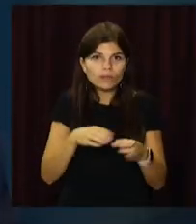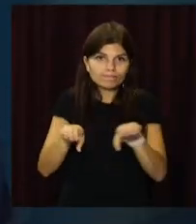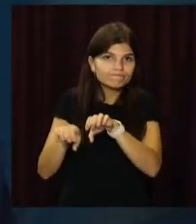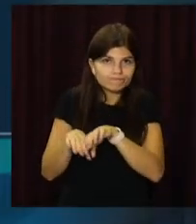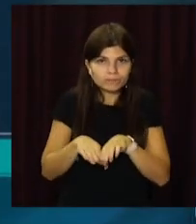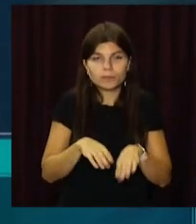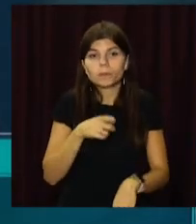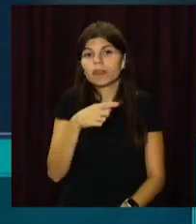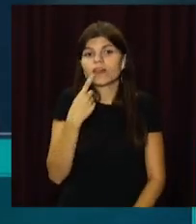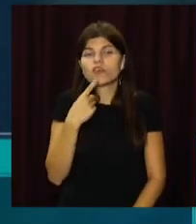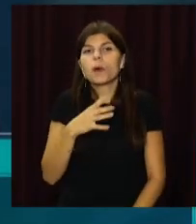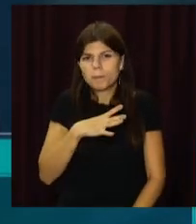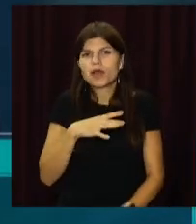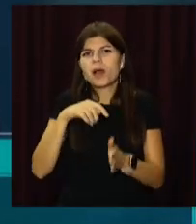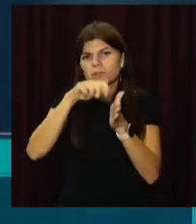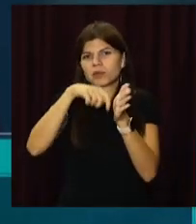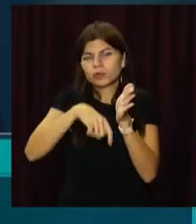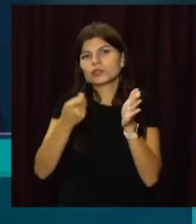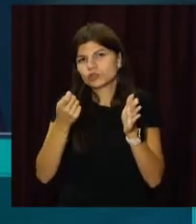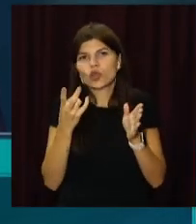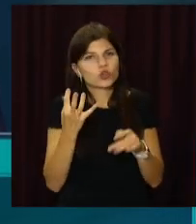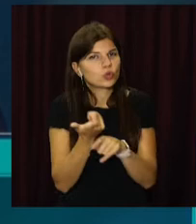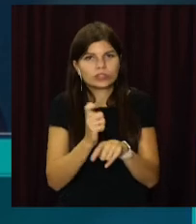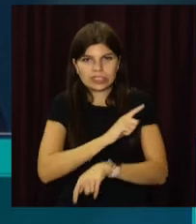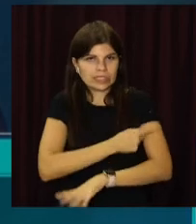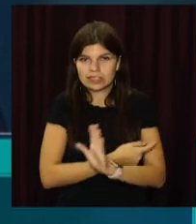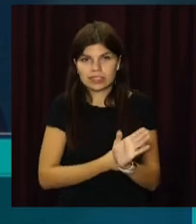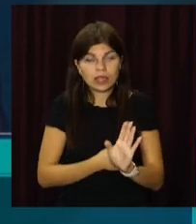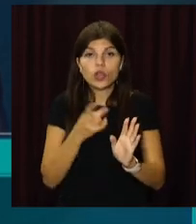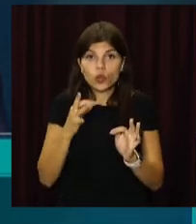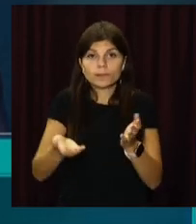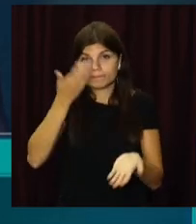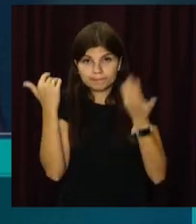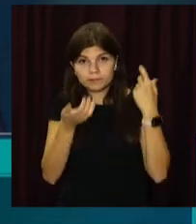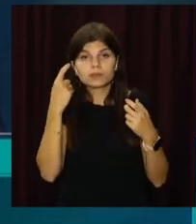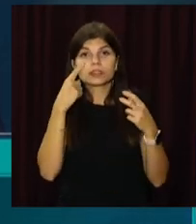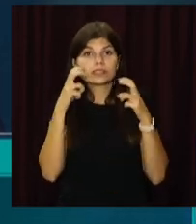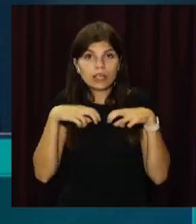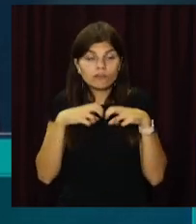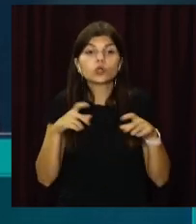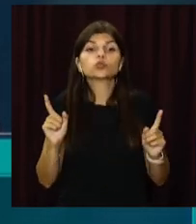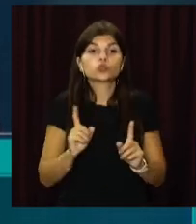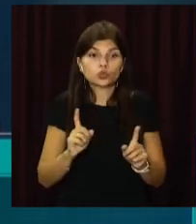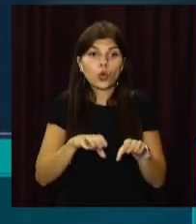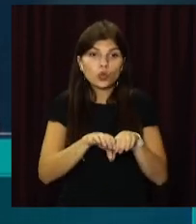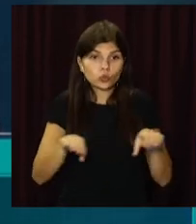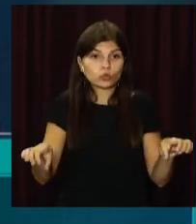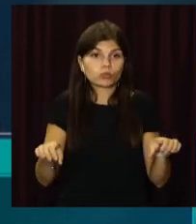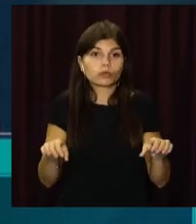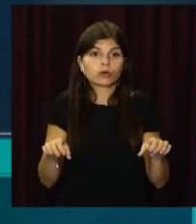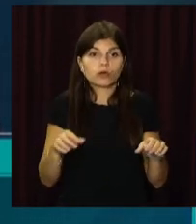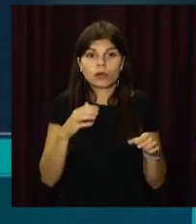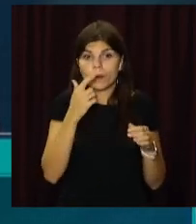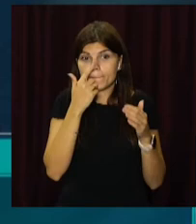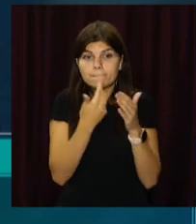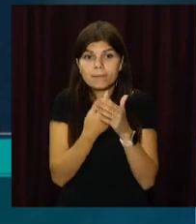Підтікало, але не критично. Але після розриття з'ясувалося, що труби майже